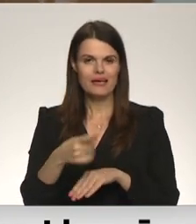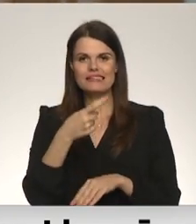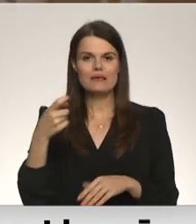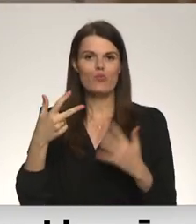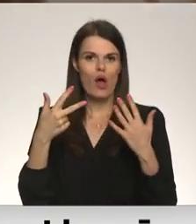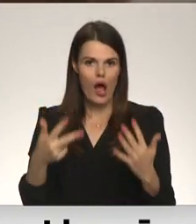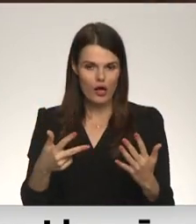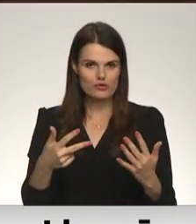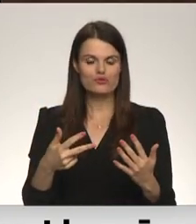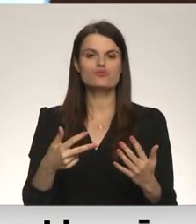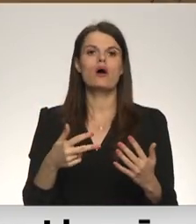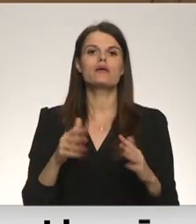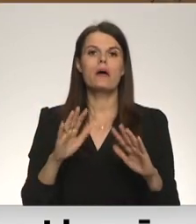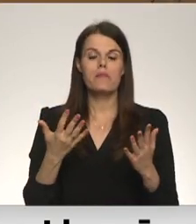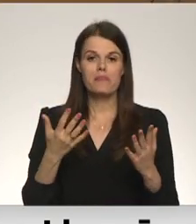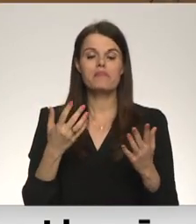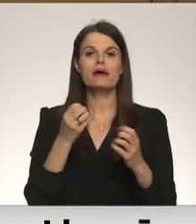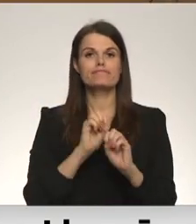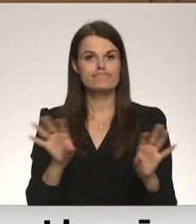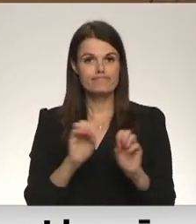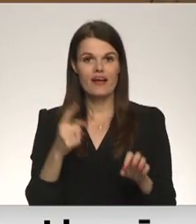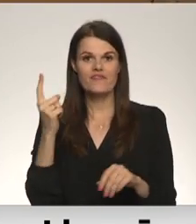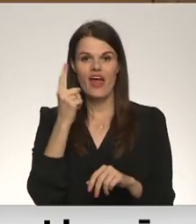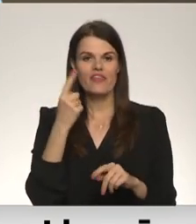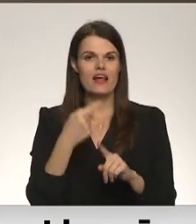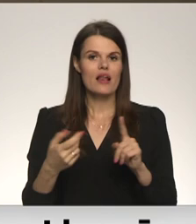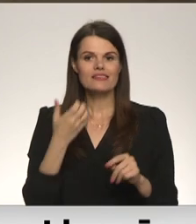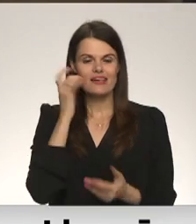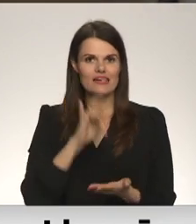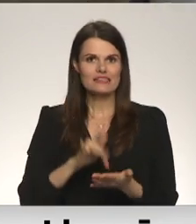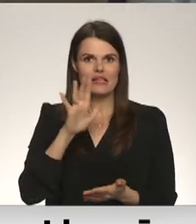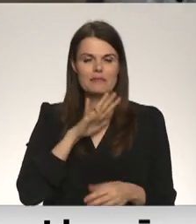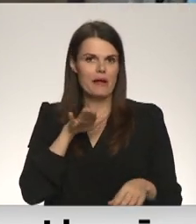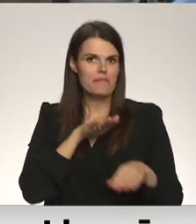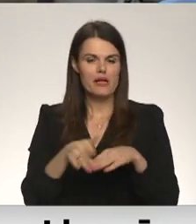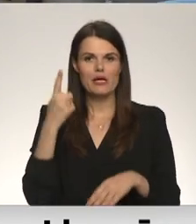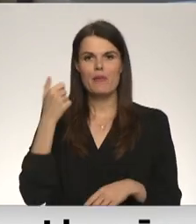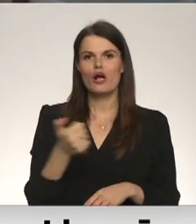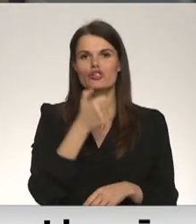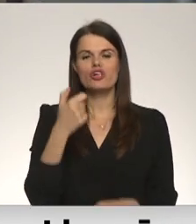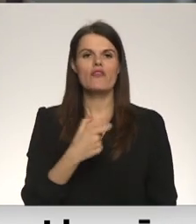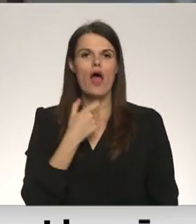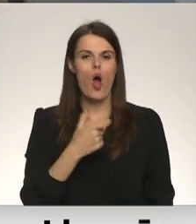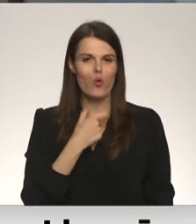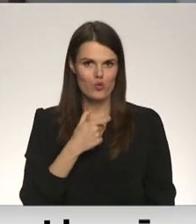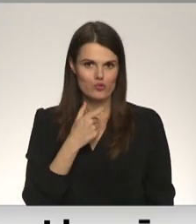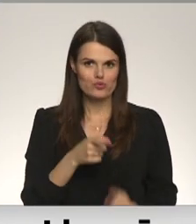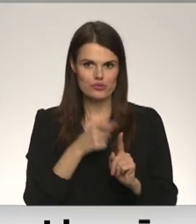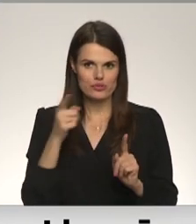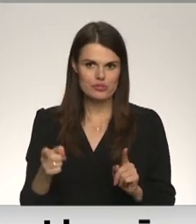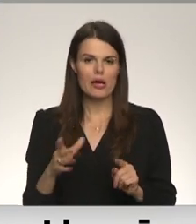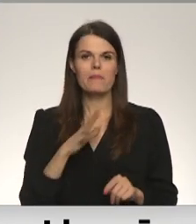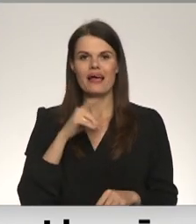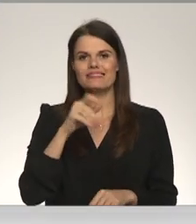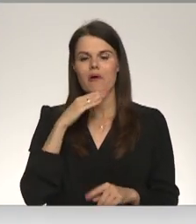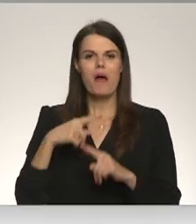108. Puķi RTV ziņām pastāstīja, ka vienīgā reize, kad centrā vietas trūka, bija pērnā gada augustā. Tas bija gan cilvēki